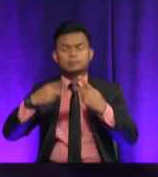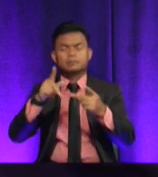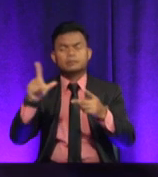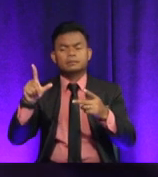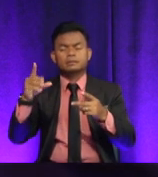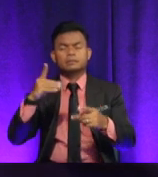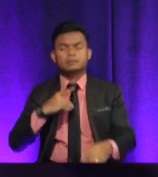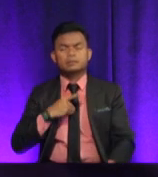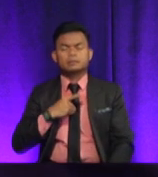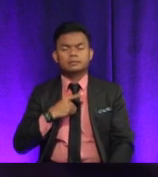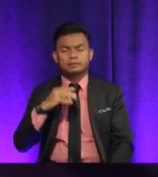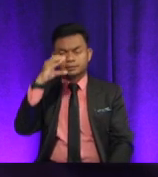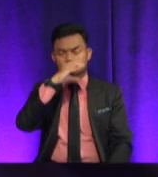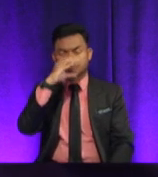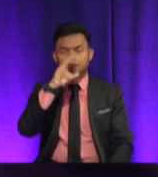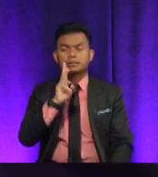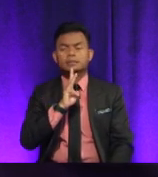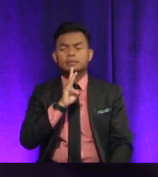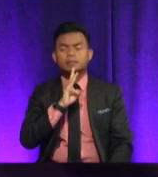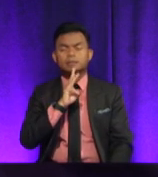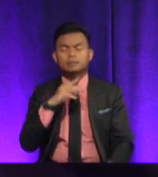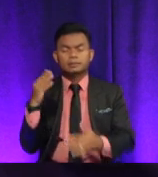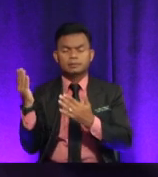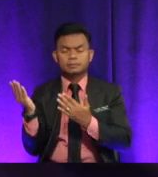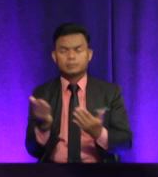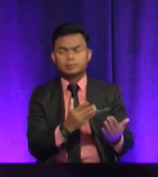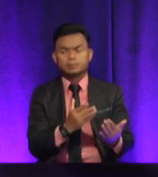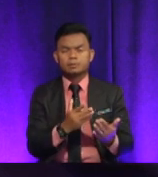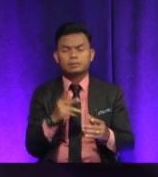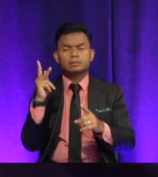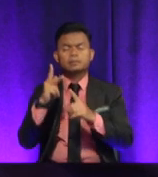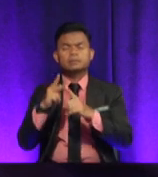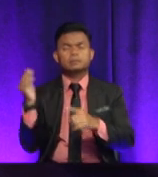jadikan air bawa kemari